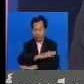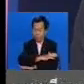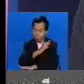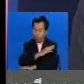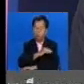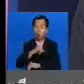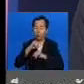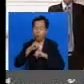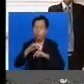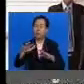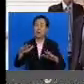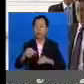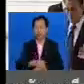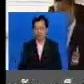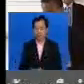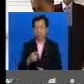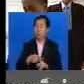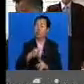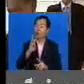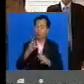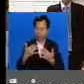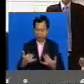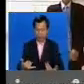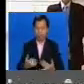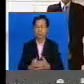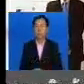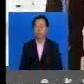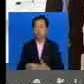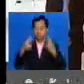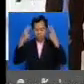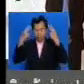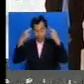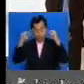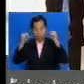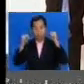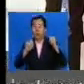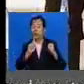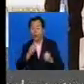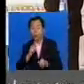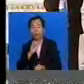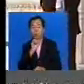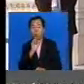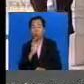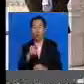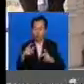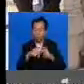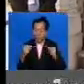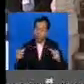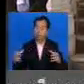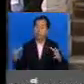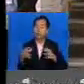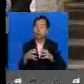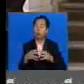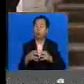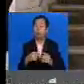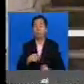ค่ะนายอภิสิทธิ์เวชชาชีวะนายกรัฐมนตรีได้กล่าวถึงการเคลื่อนไหวของกลุ่มคนเสื้อแดงที่จะมีการชุมนุมใหญ่ในช่ว